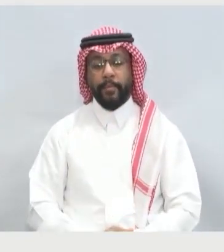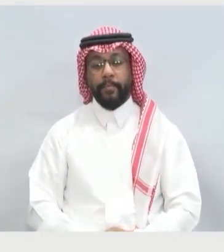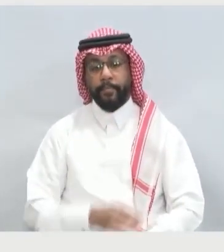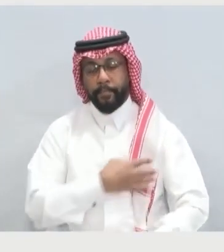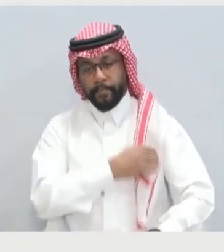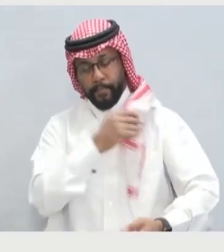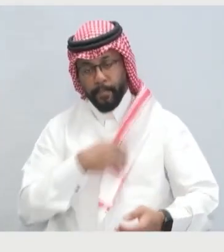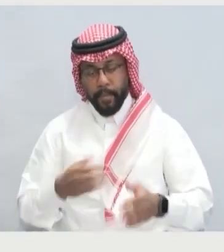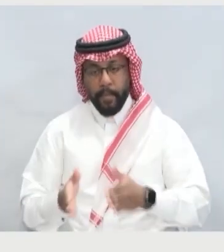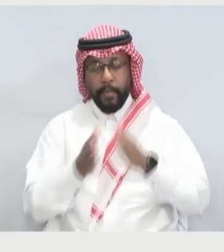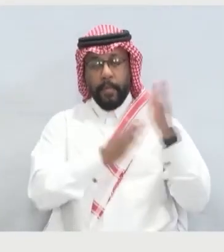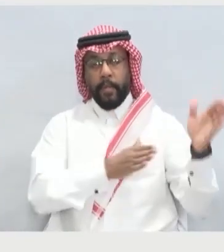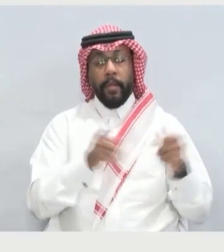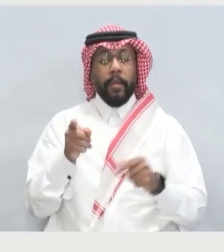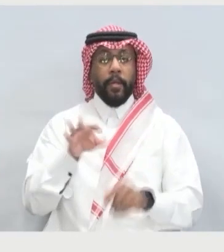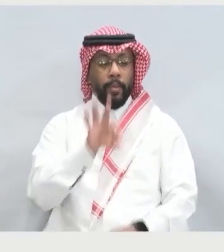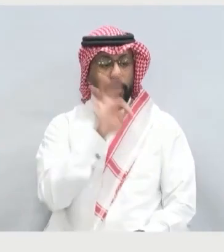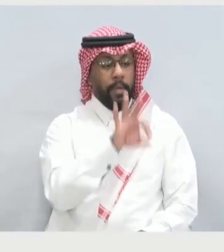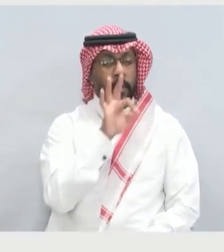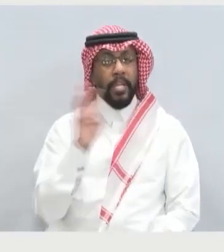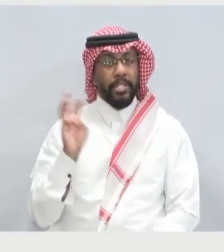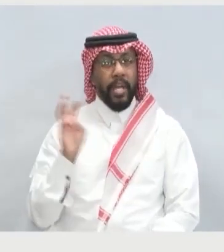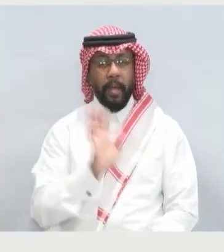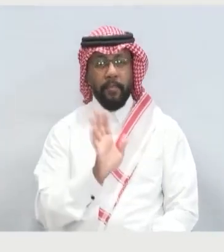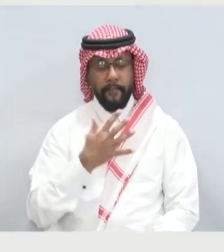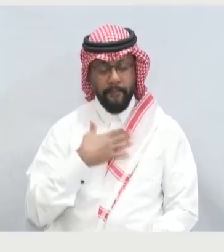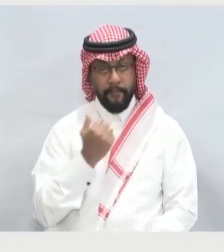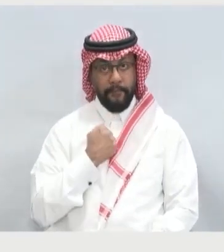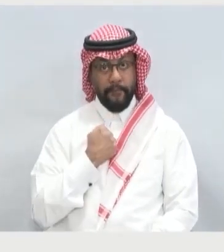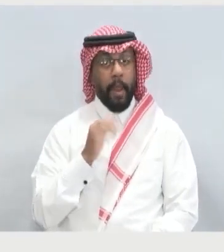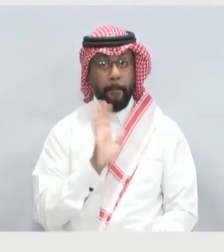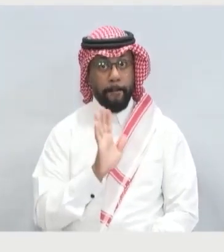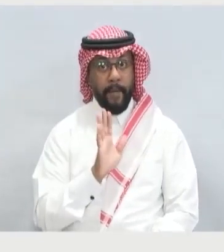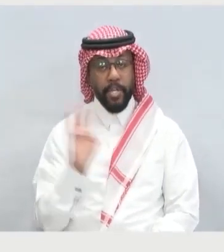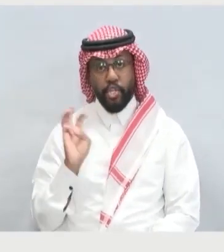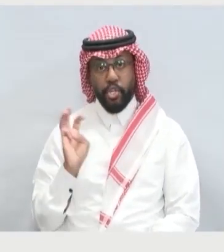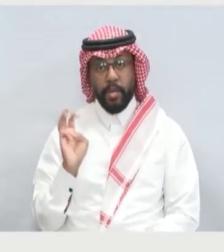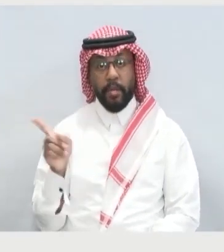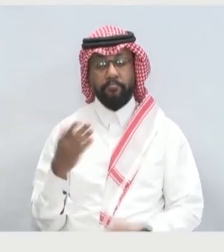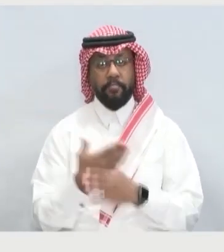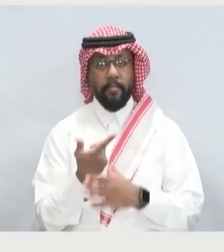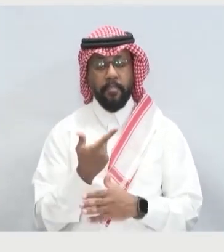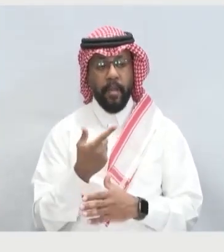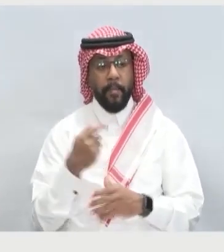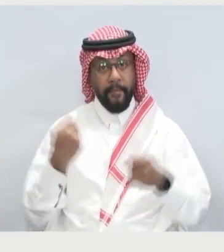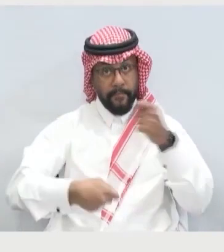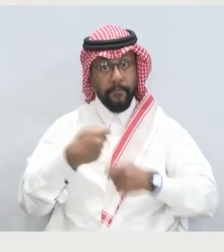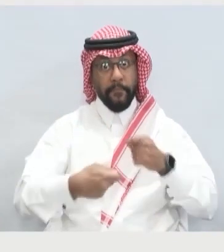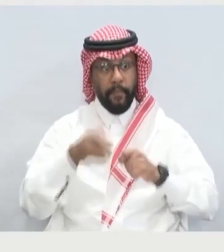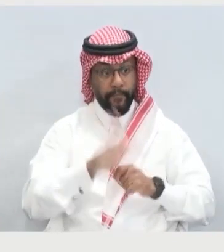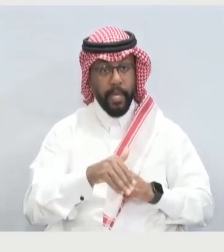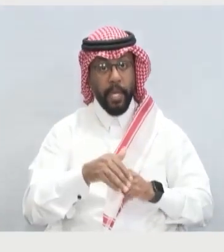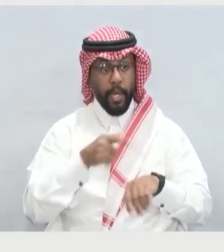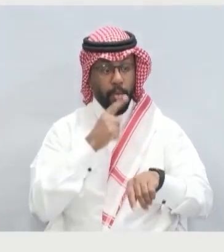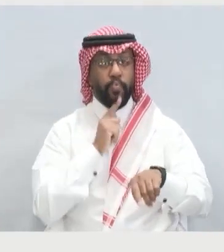الاجل ايضا قد لا تختار جميع الشركات امتلاك هذه الاصول اذا حتى الشركات التي قد يكون لديها استثمار في الاصول